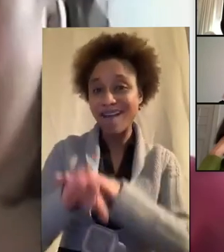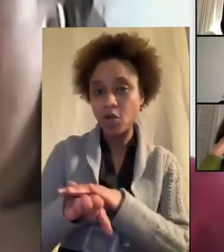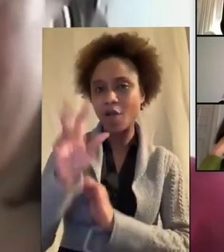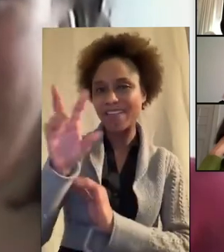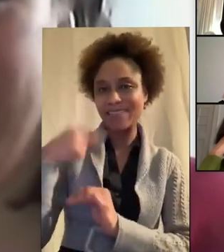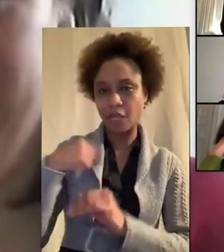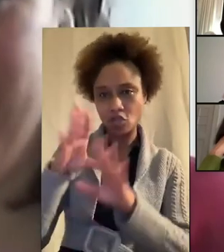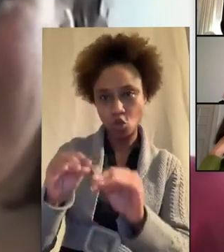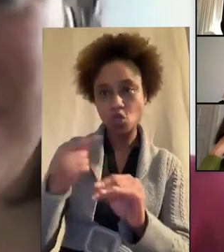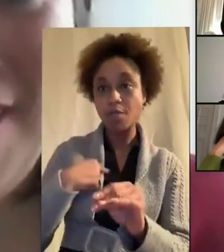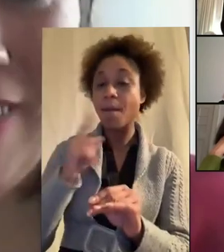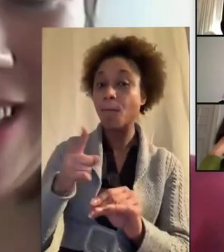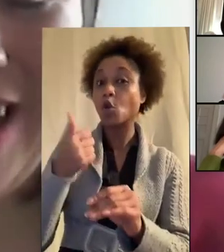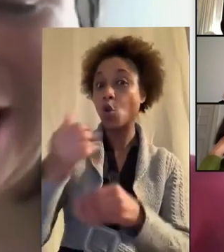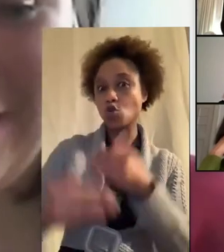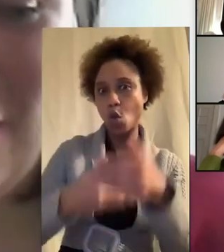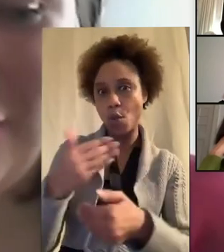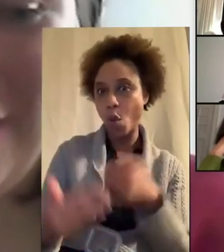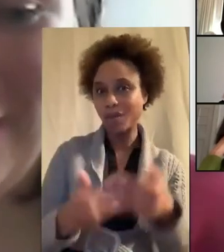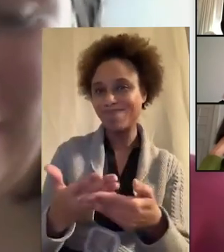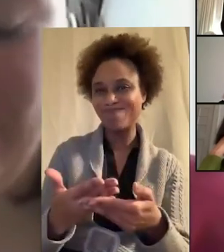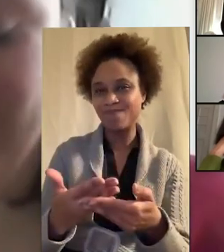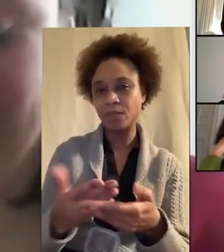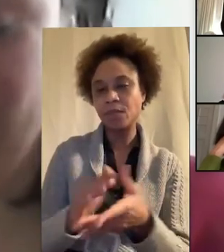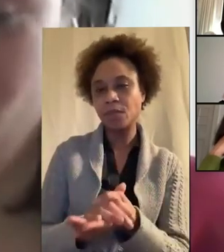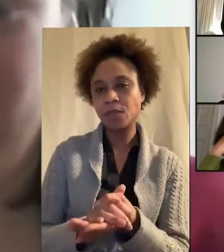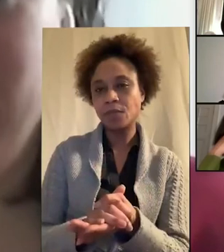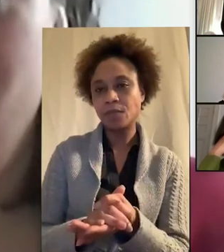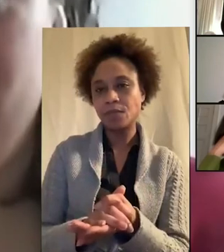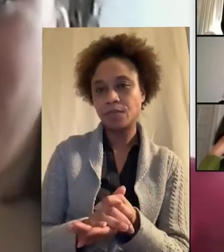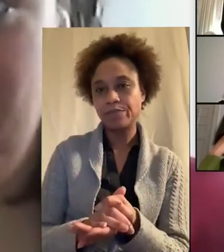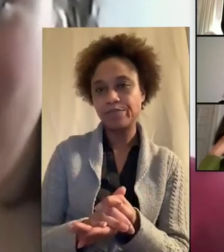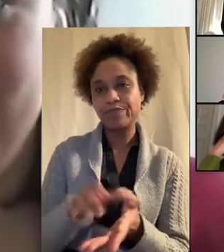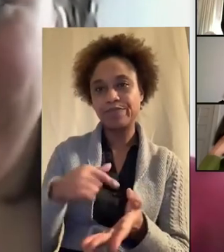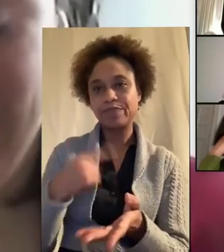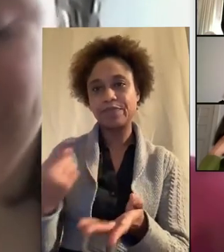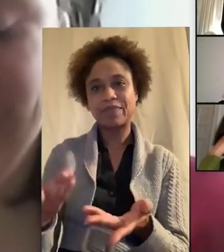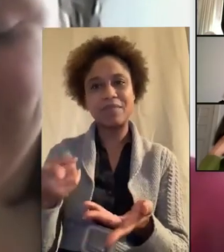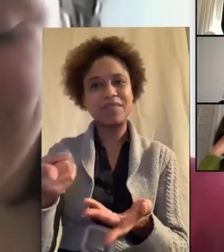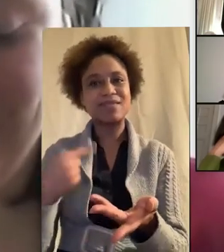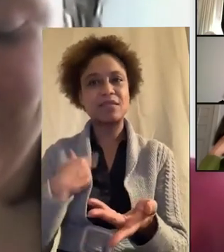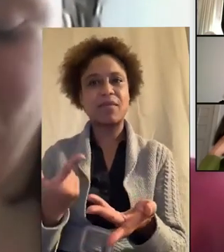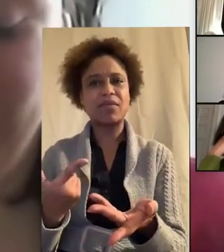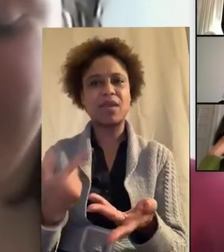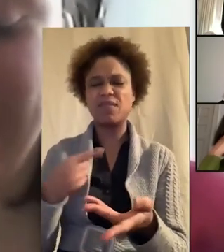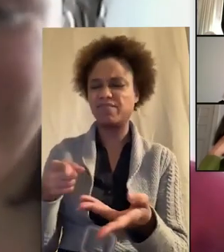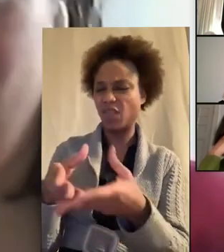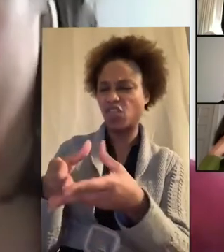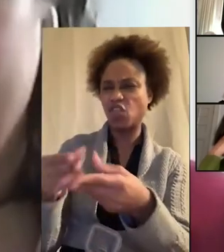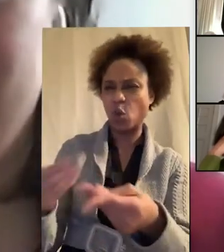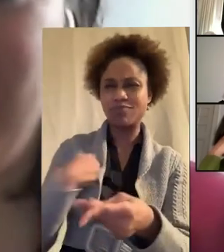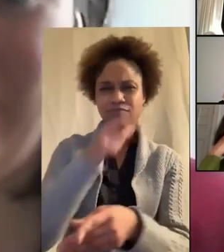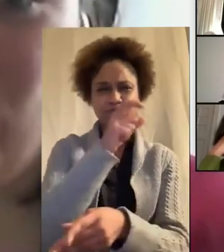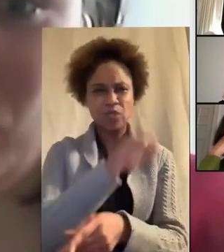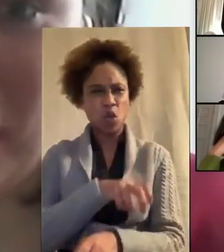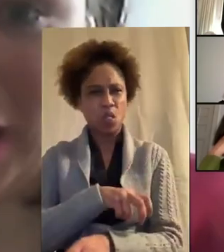beschreven basis is. Waarin eigenlijk alle do's en don'ts vermeld staan. Zodat je eigenlijk al